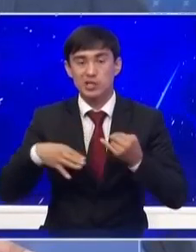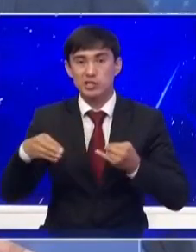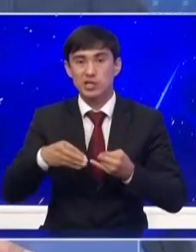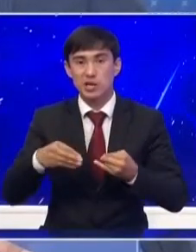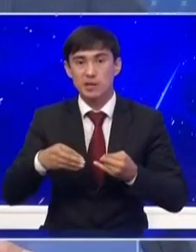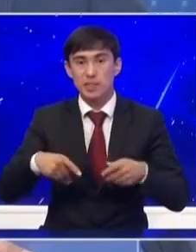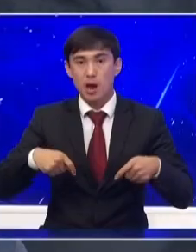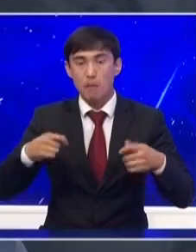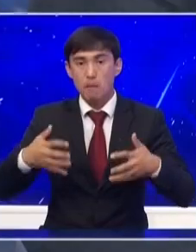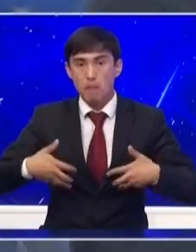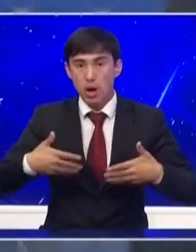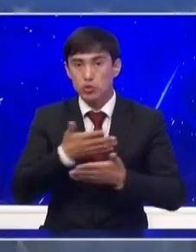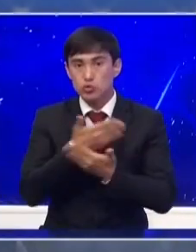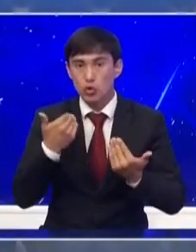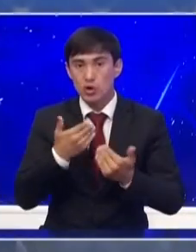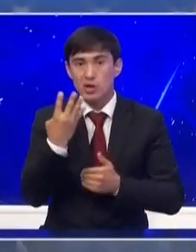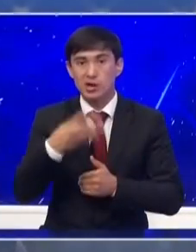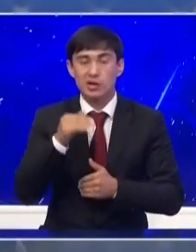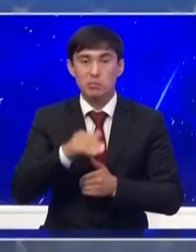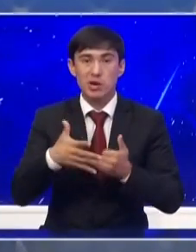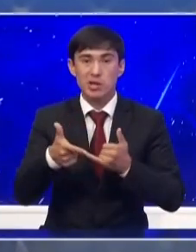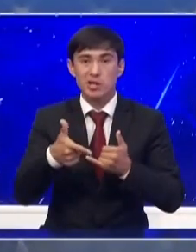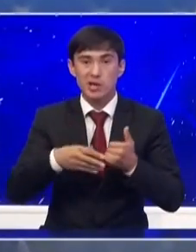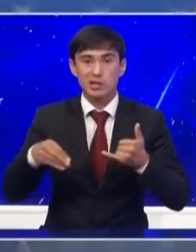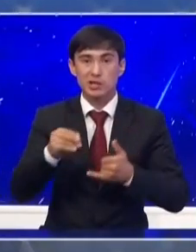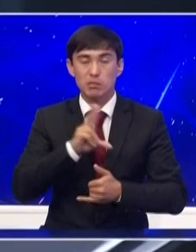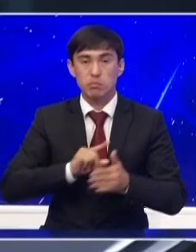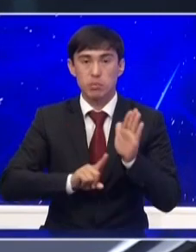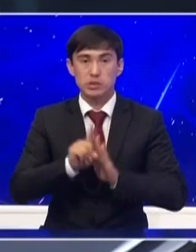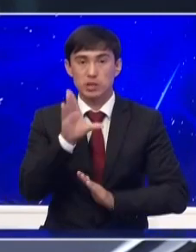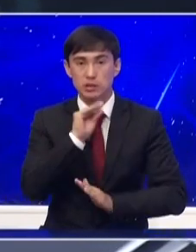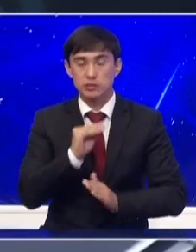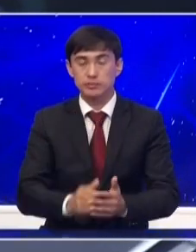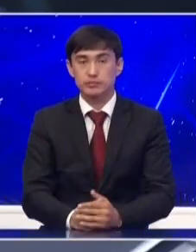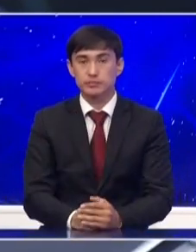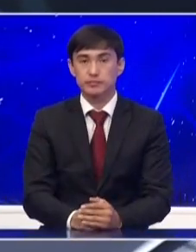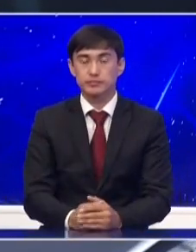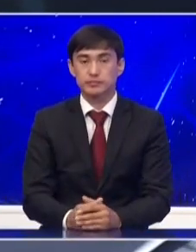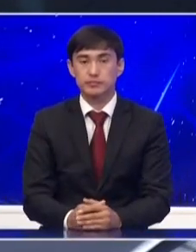жоқ. Тиісінше тек 40 мың гектар жерді игеру басталған.